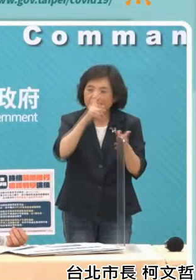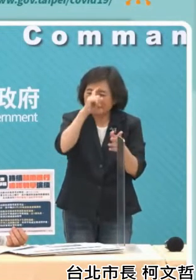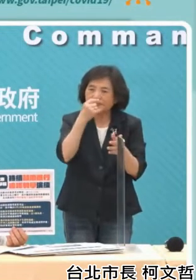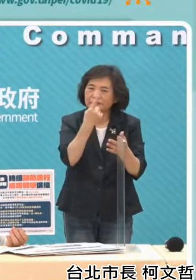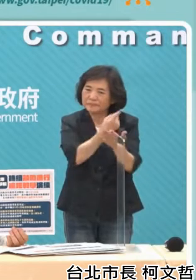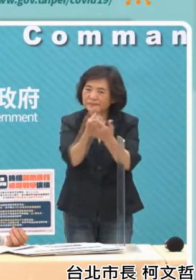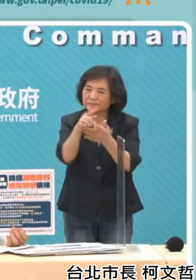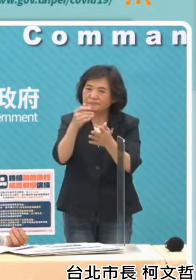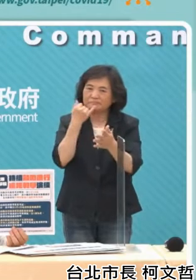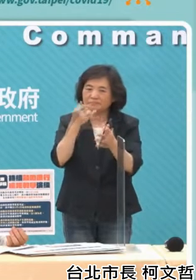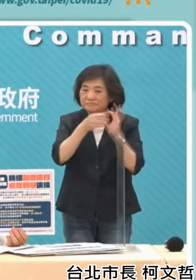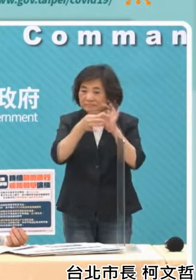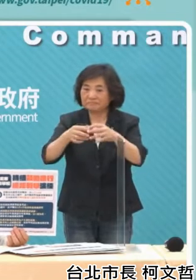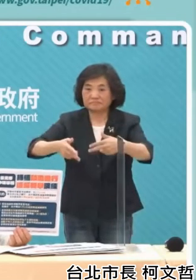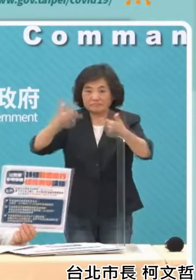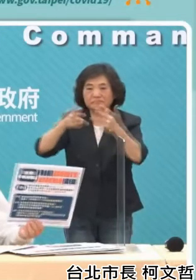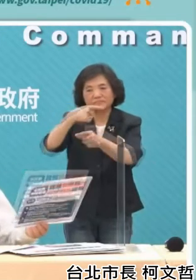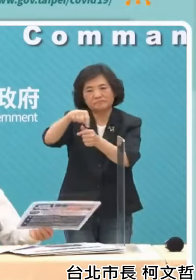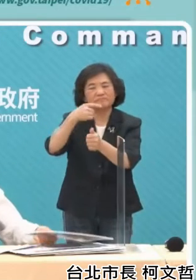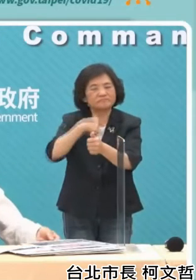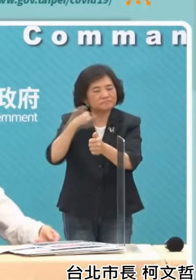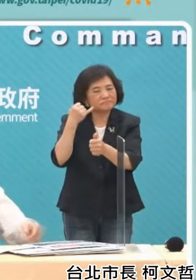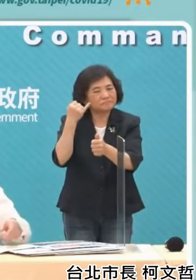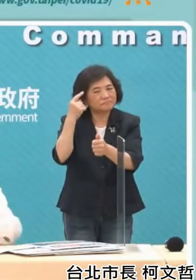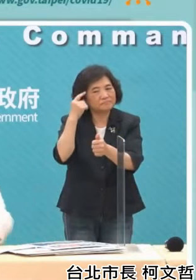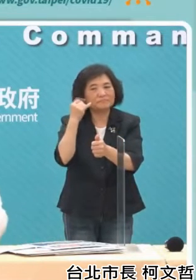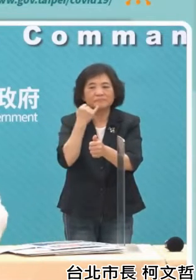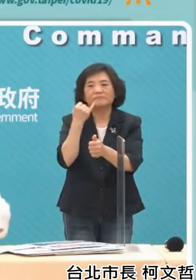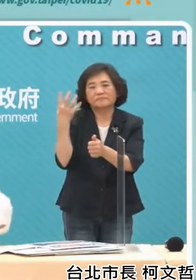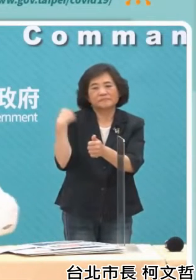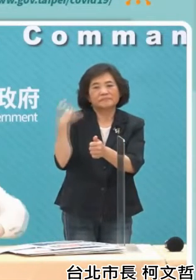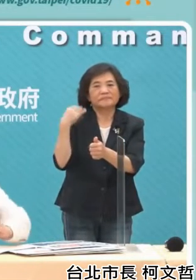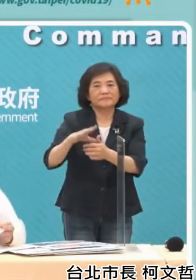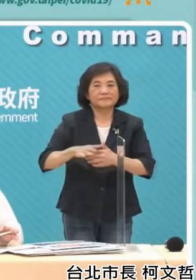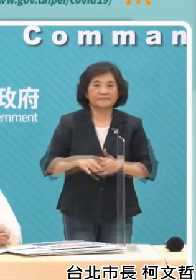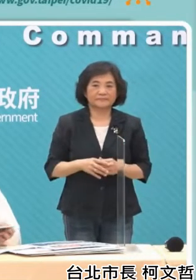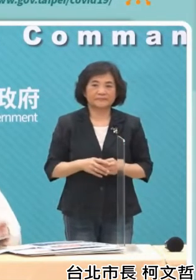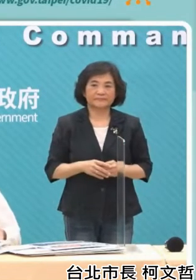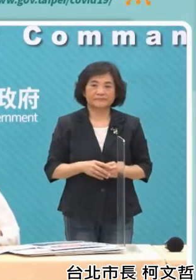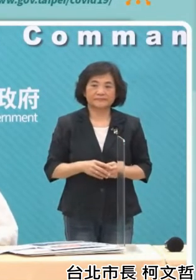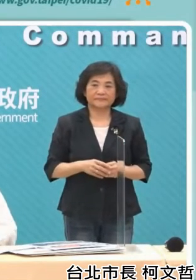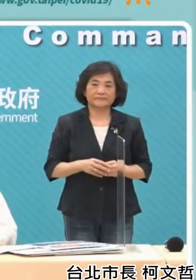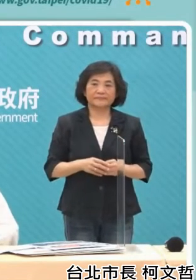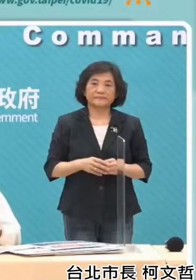每个学校可以继续实施远距教学。那同样的哦，